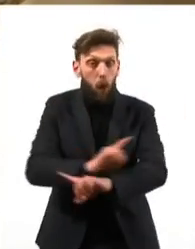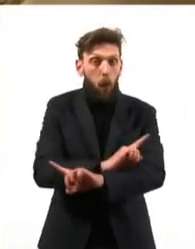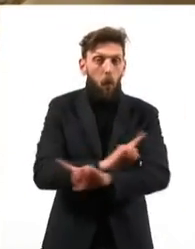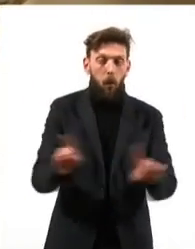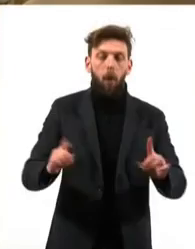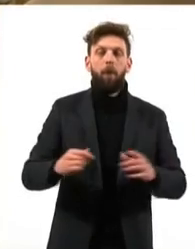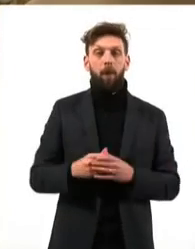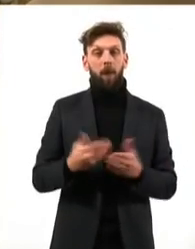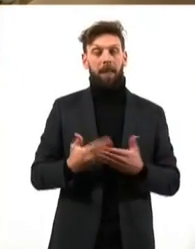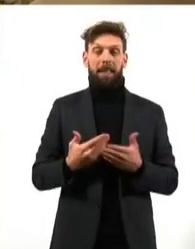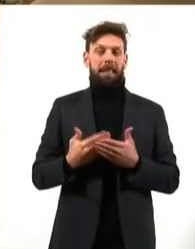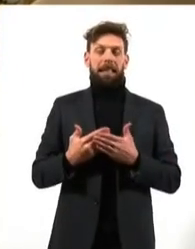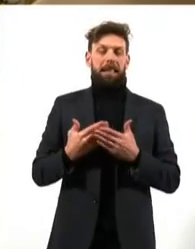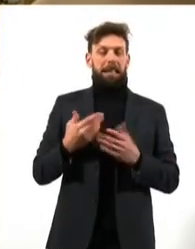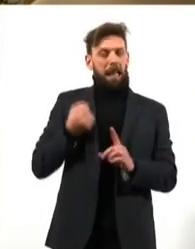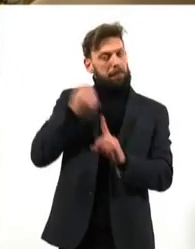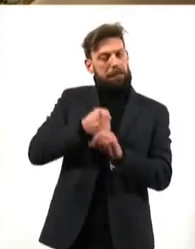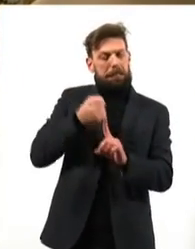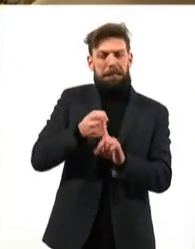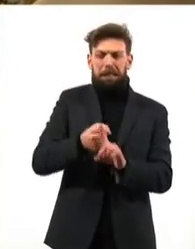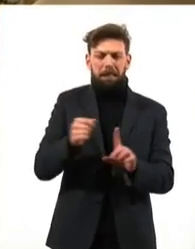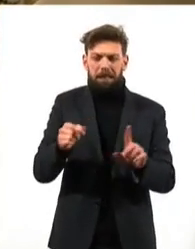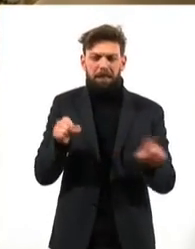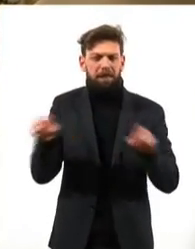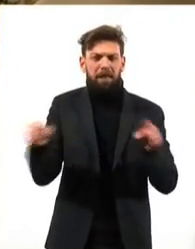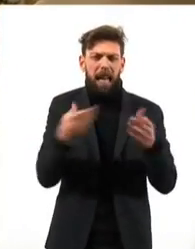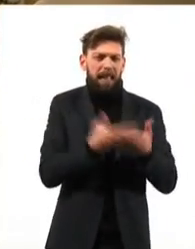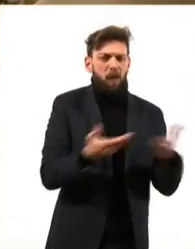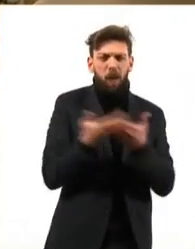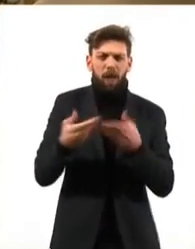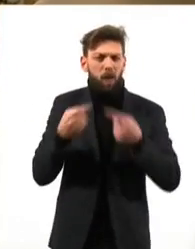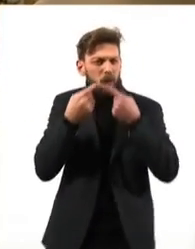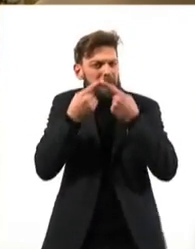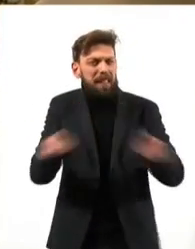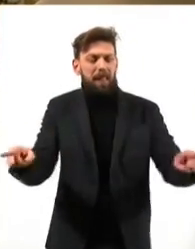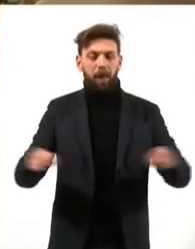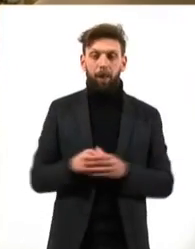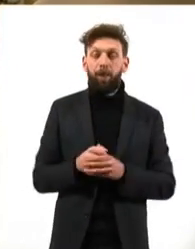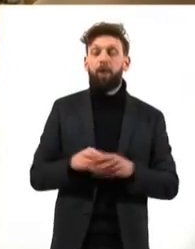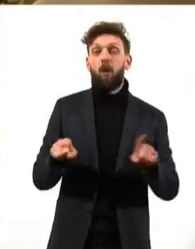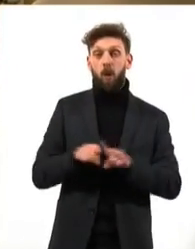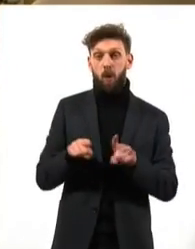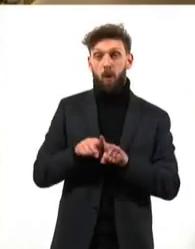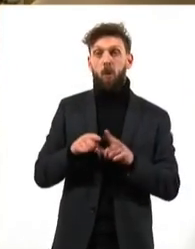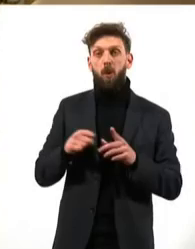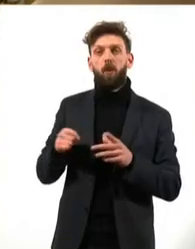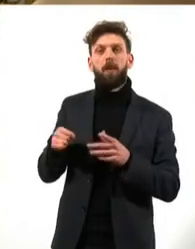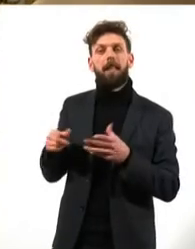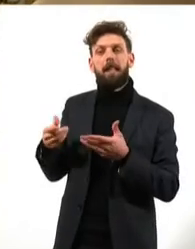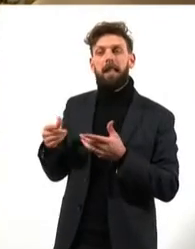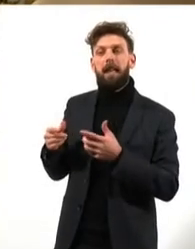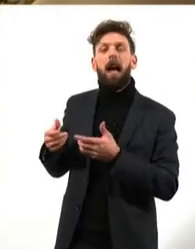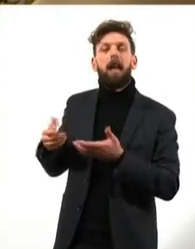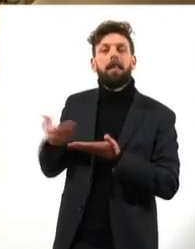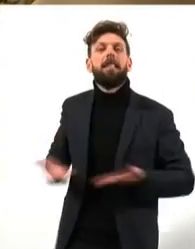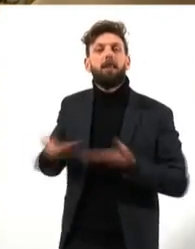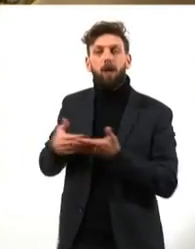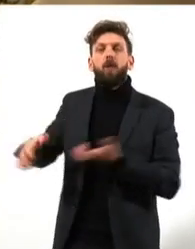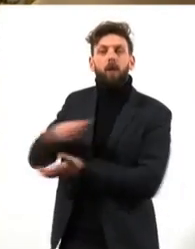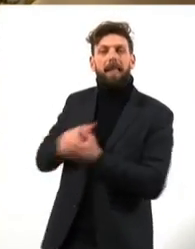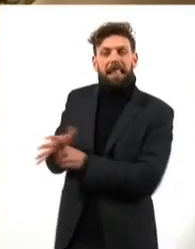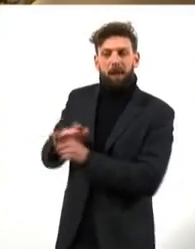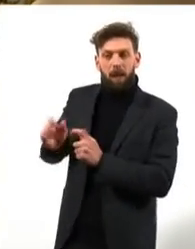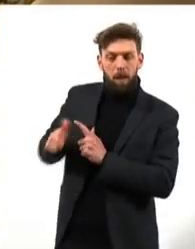cette culture qu'il faut donner. Après, la situation des jeunes, elle est extrêmement préoccupante à l'issue de cette crise Covid, bien sûr. Avec